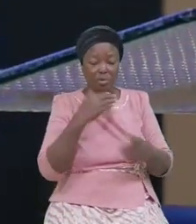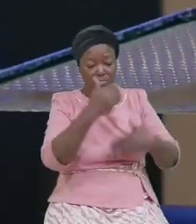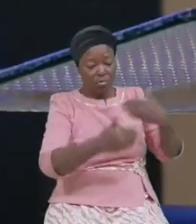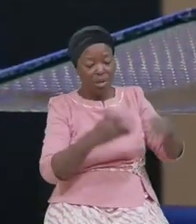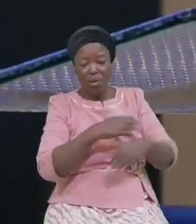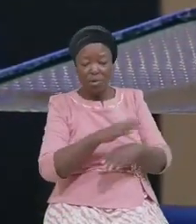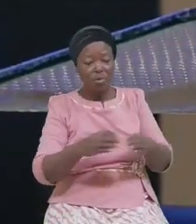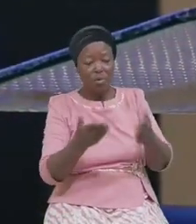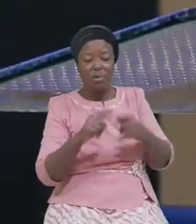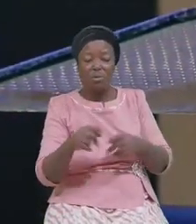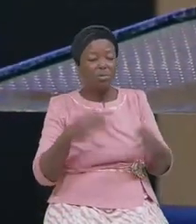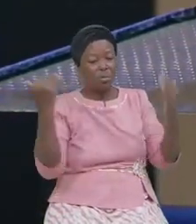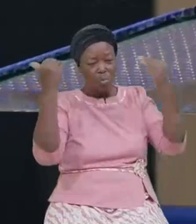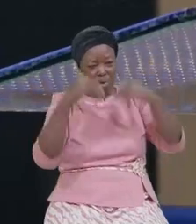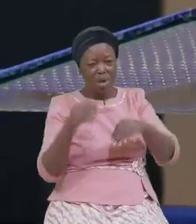pour quel que ce soit.